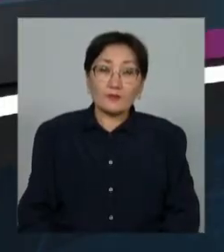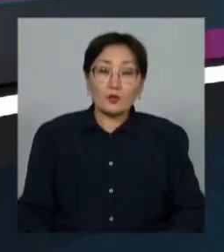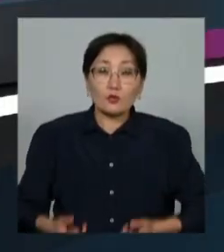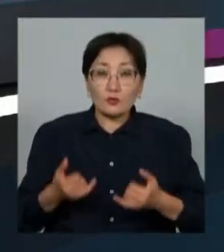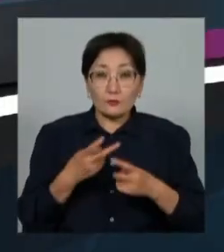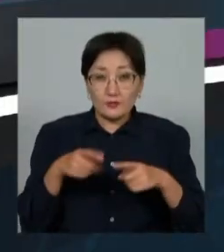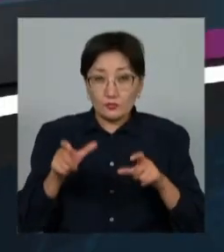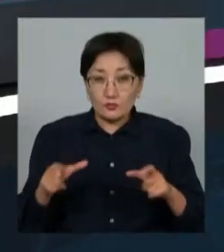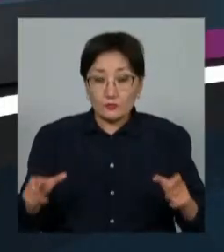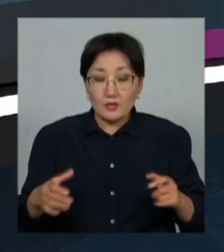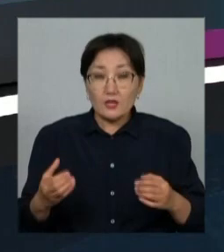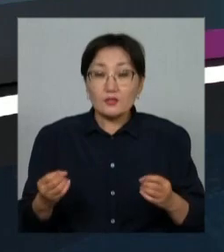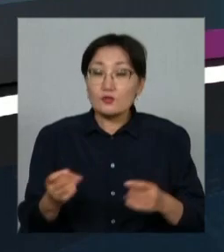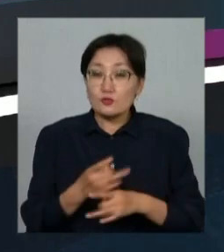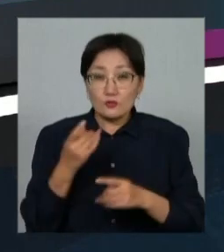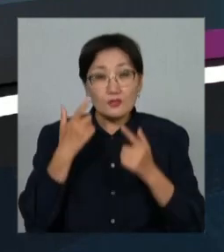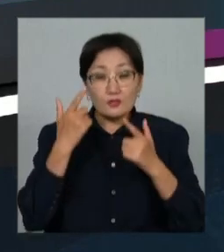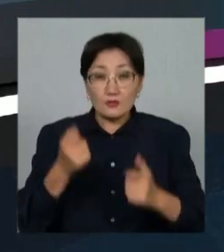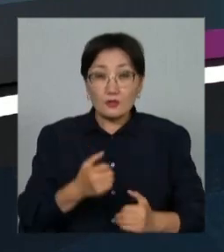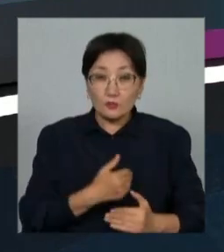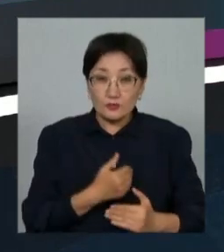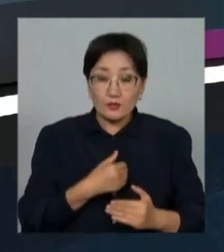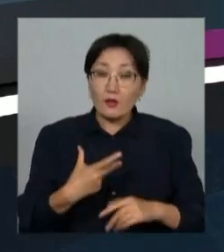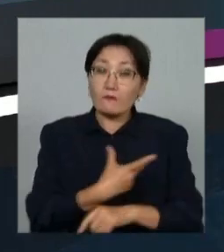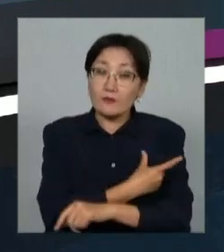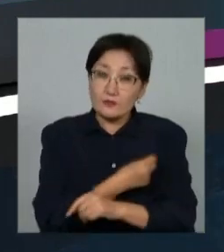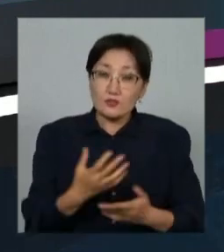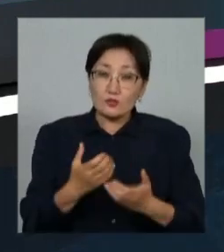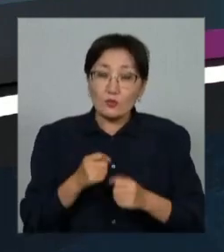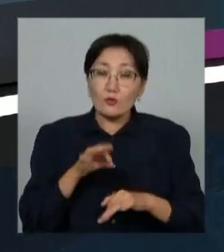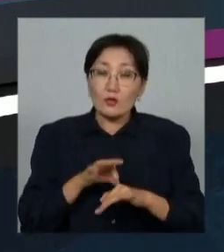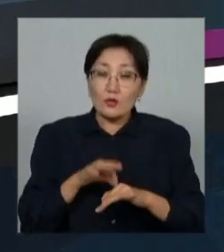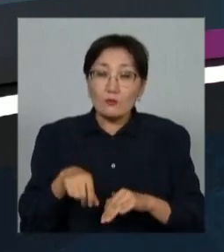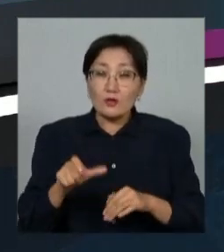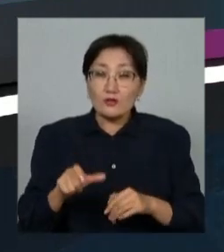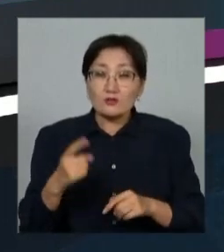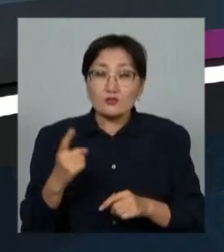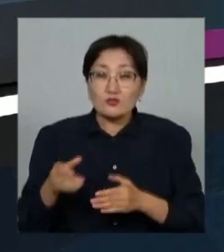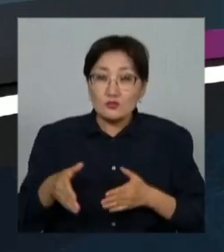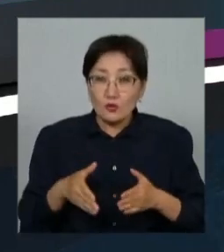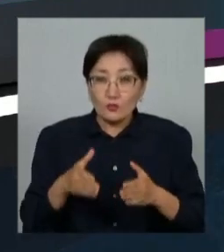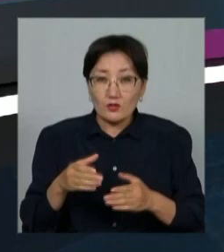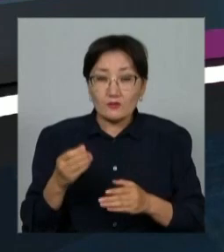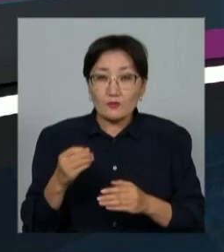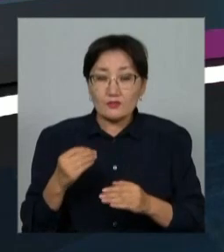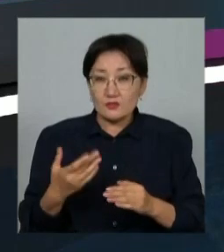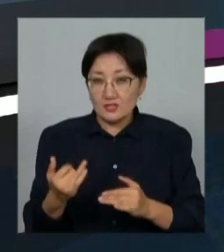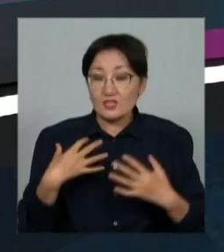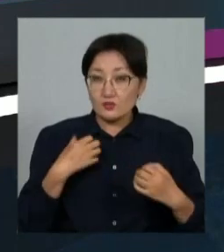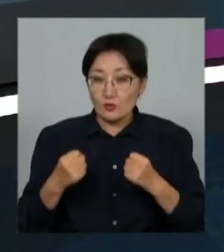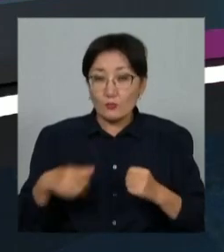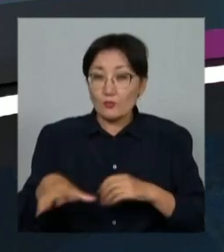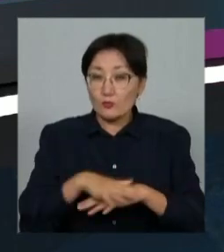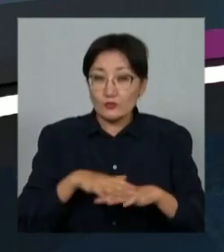Құрметті көрермен, тағы да бір мәрте естеріңізге салайын, вакцина алу індетті жеңудің жалғыз жолы. Сіздің денсаулығыңыз